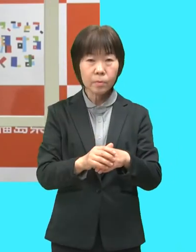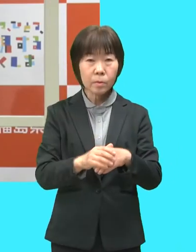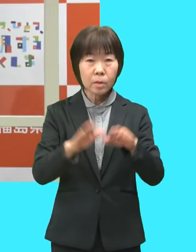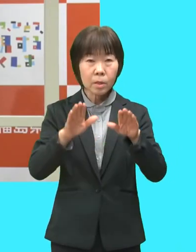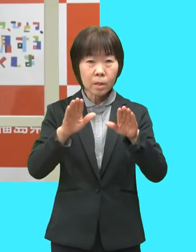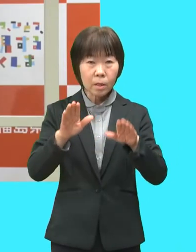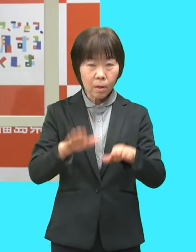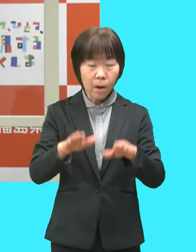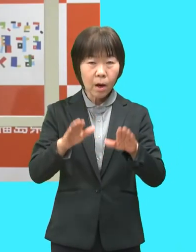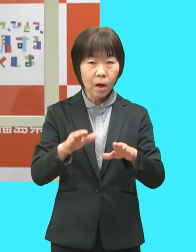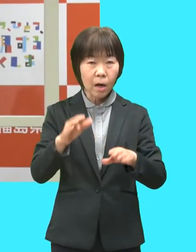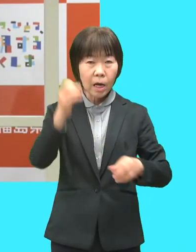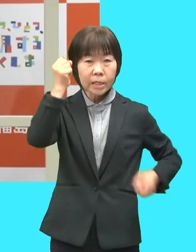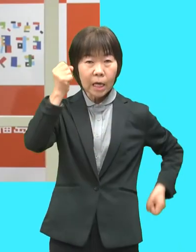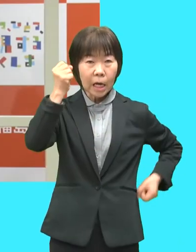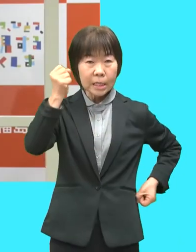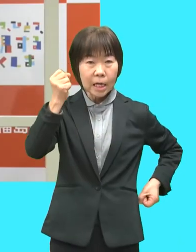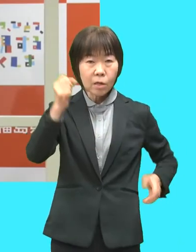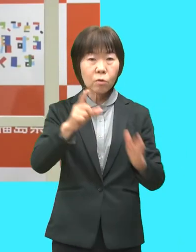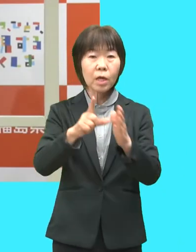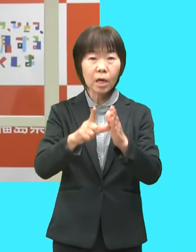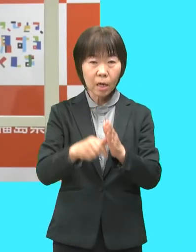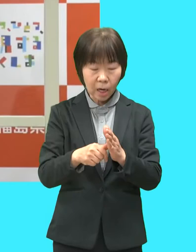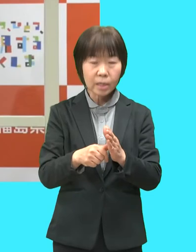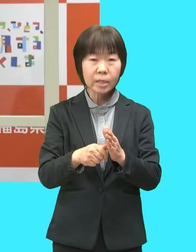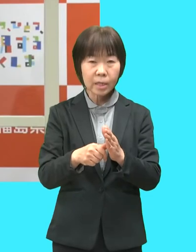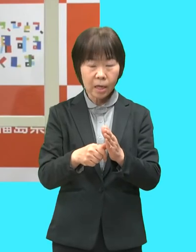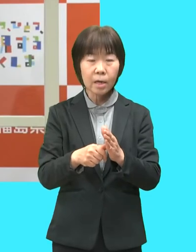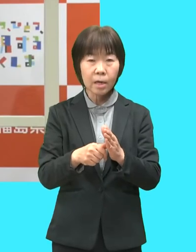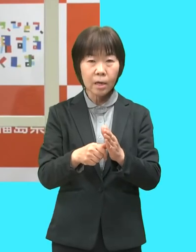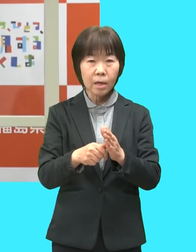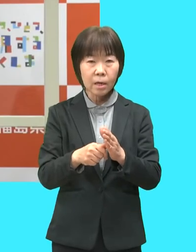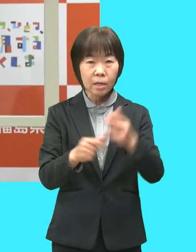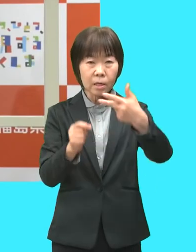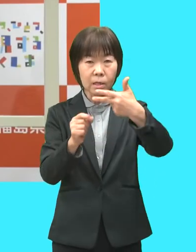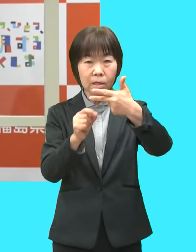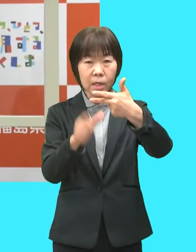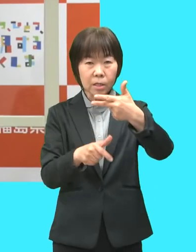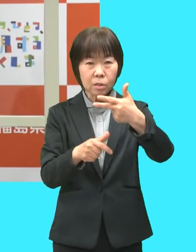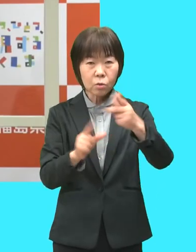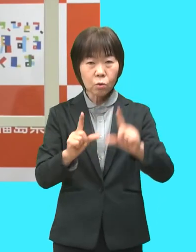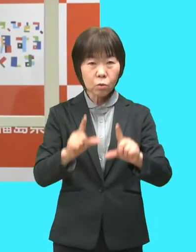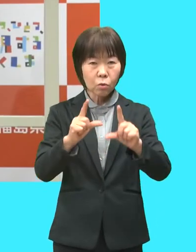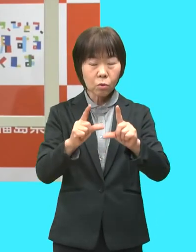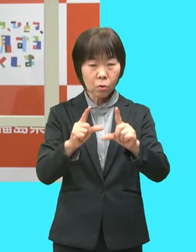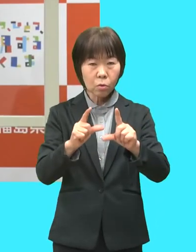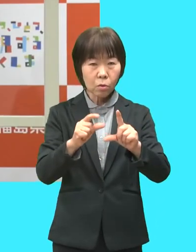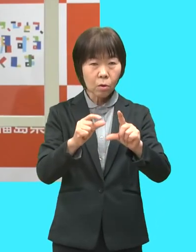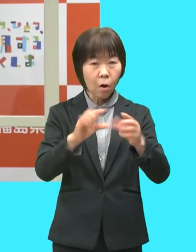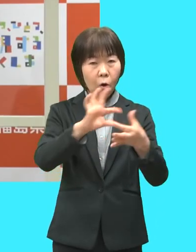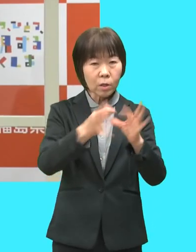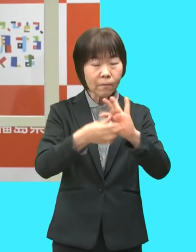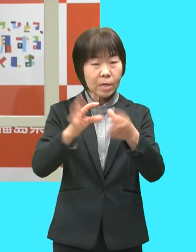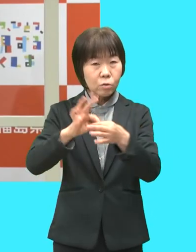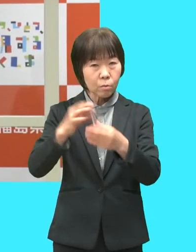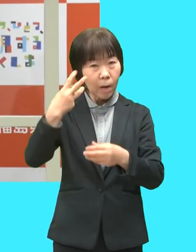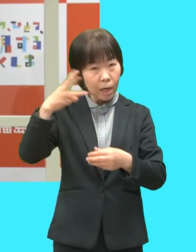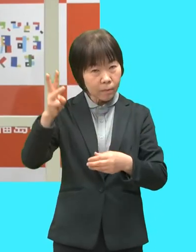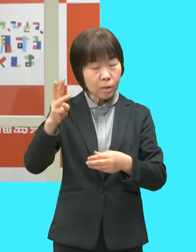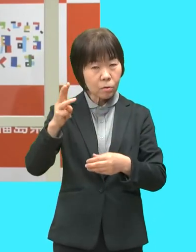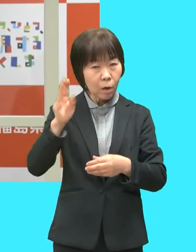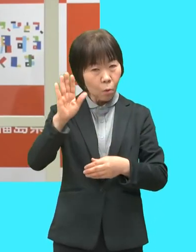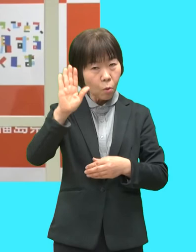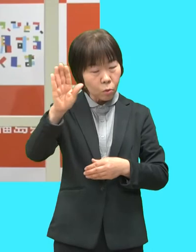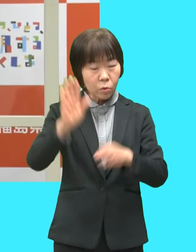今現在の聖火リレーの段階ということになりて、また7月の東京オリンピック・パラリンピックはまだ今後の推移